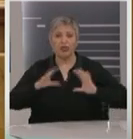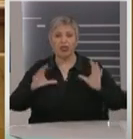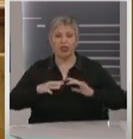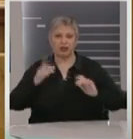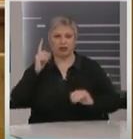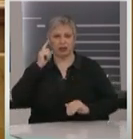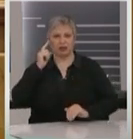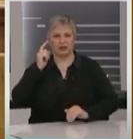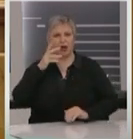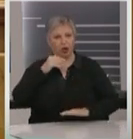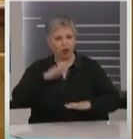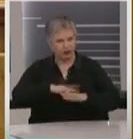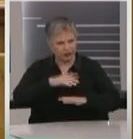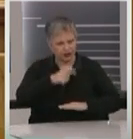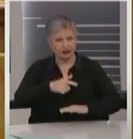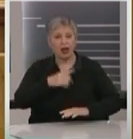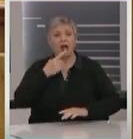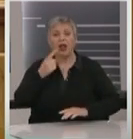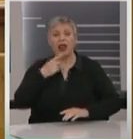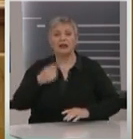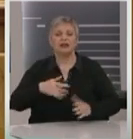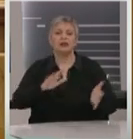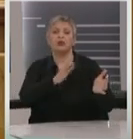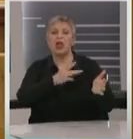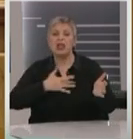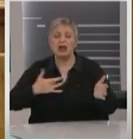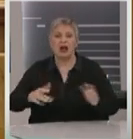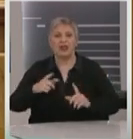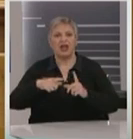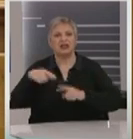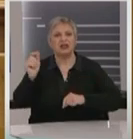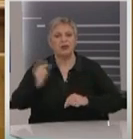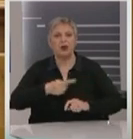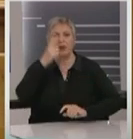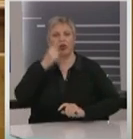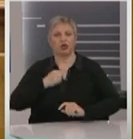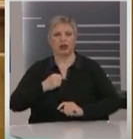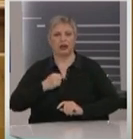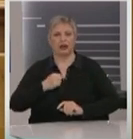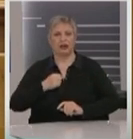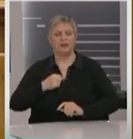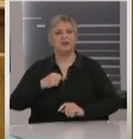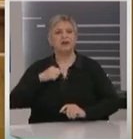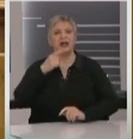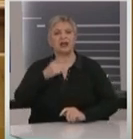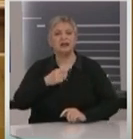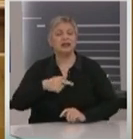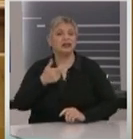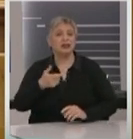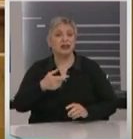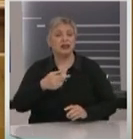Όταν αναφέρεστε στην Κύπρο, στην Πορτογαλία, στην Ιρλανδία, ξεχνάτε ότι καμία από αυτές τις χώρες